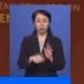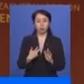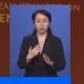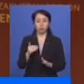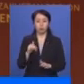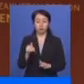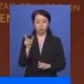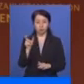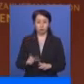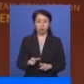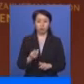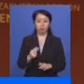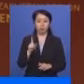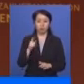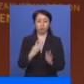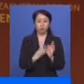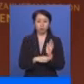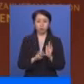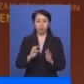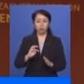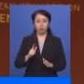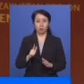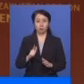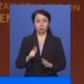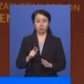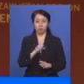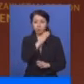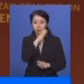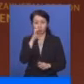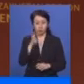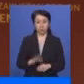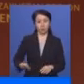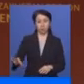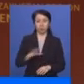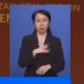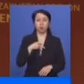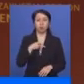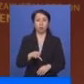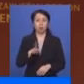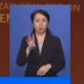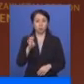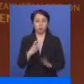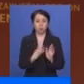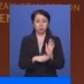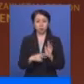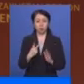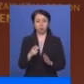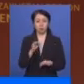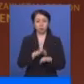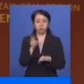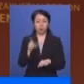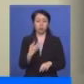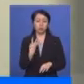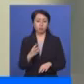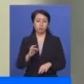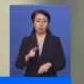человек, пациентов на сумму 190 миллионов тенге. По нашей Северо-Кавказской области получили 2492 пациента на сумму 4 миллиона